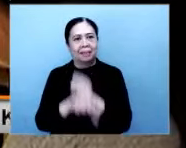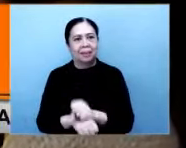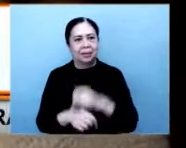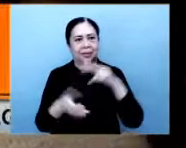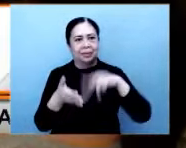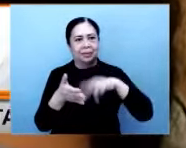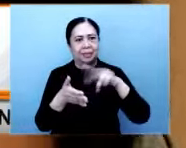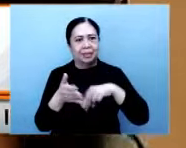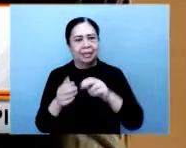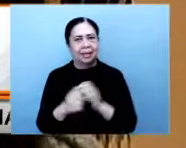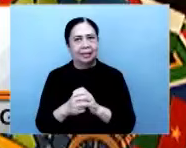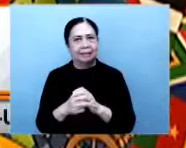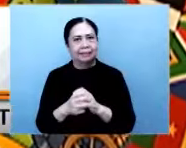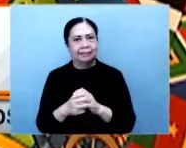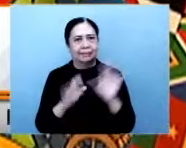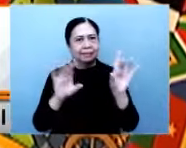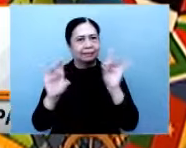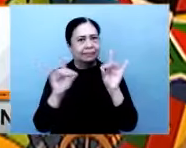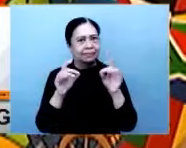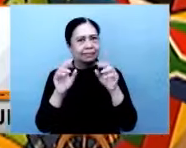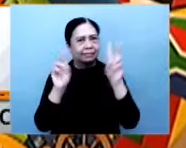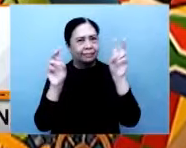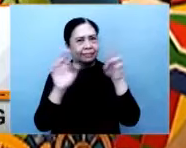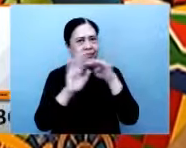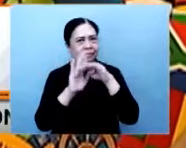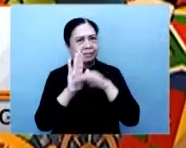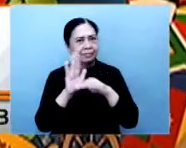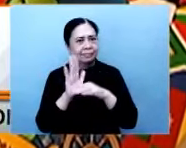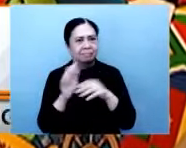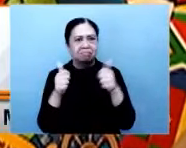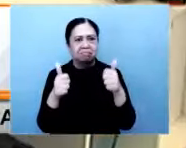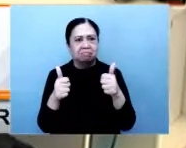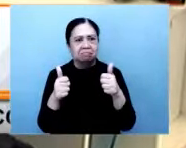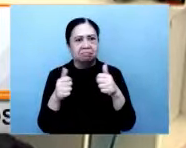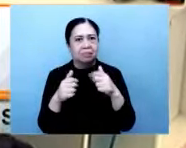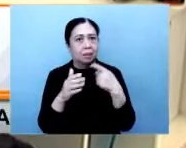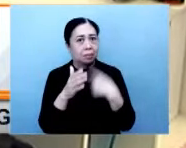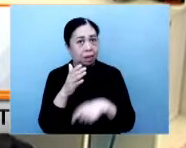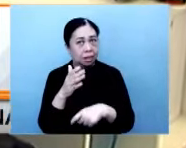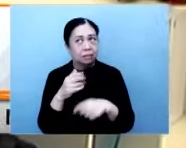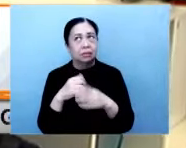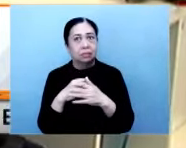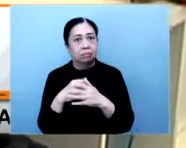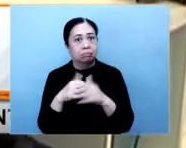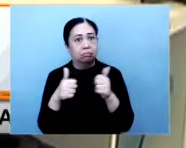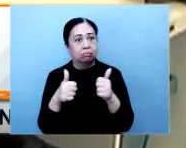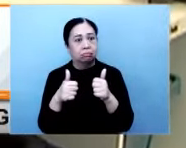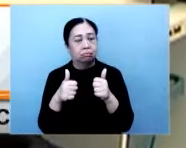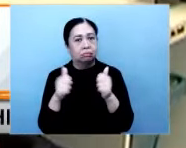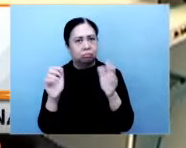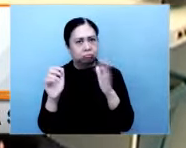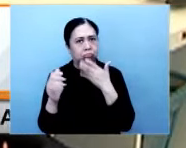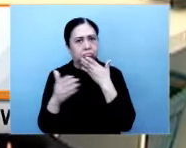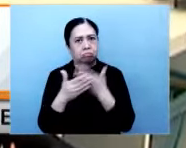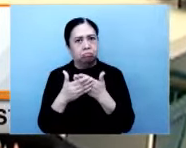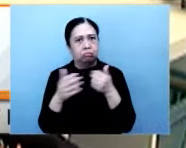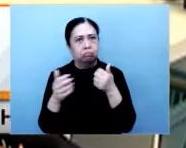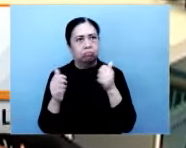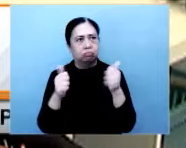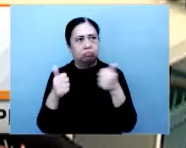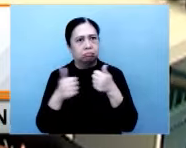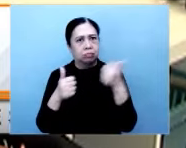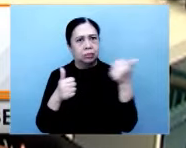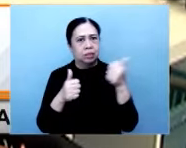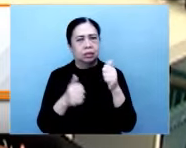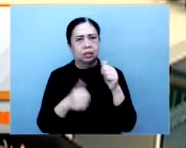In terms of selection, I think it's very, very okay. In terms of price, it's very competitive compared to other bookstores